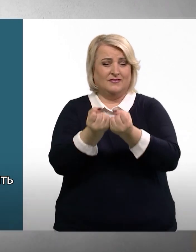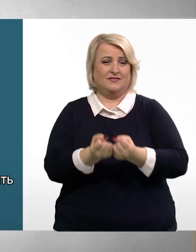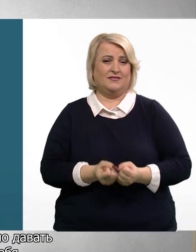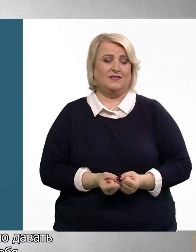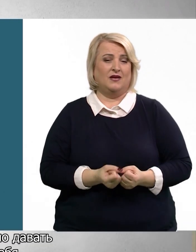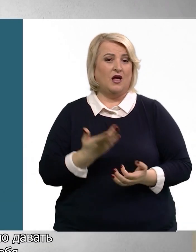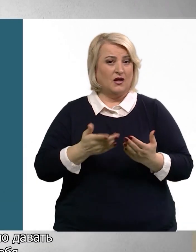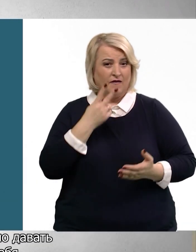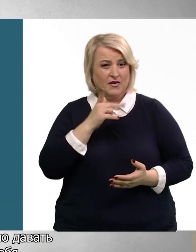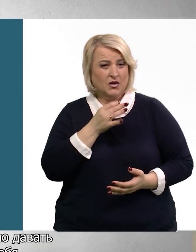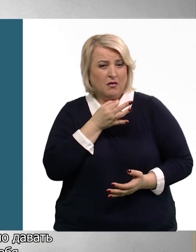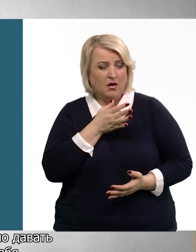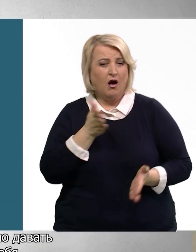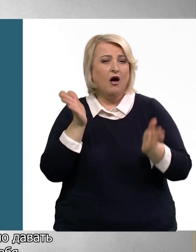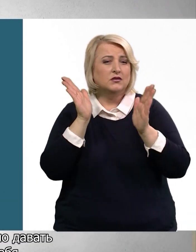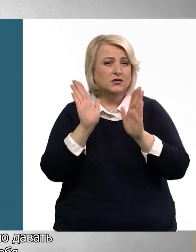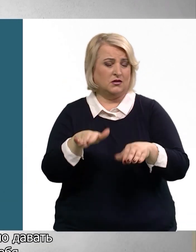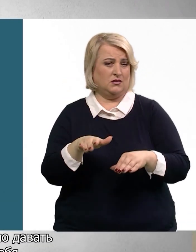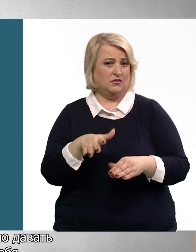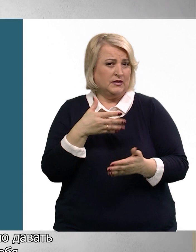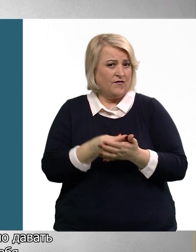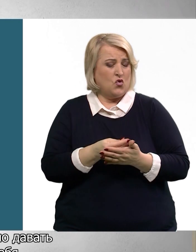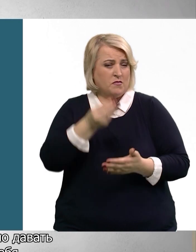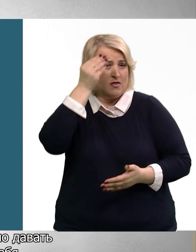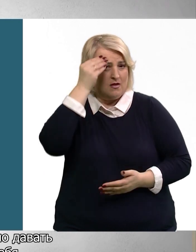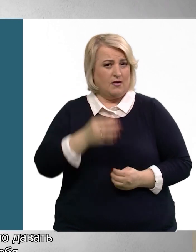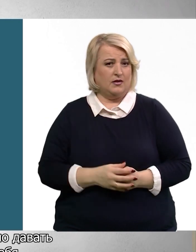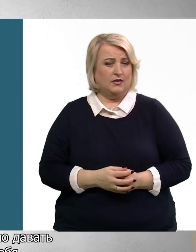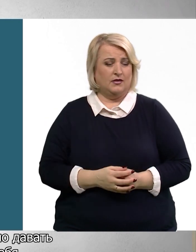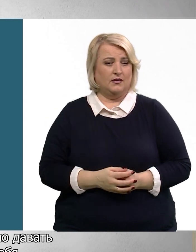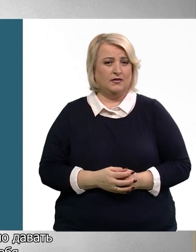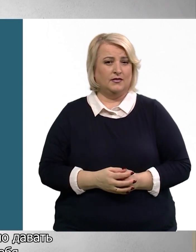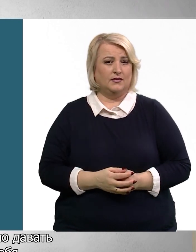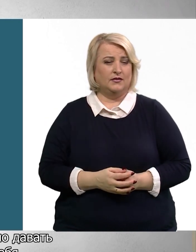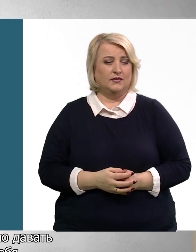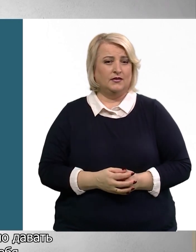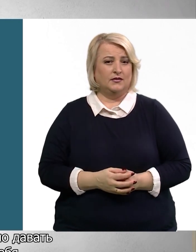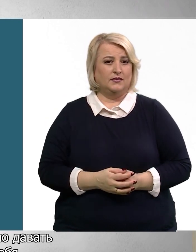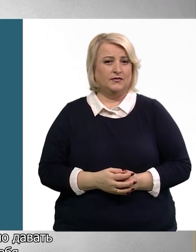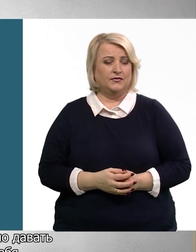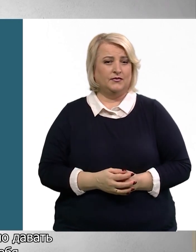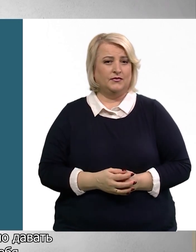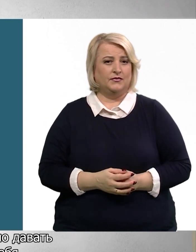dacă vedem că le place ceva, îi lăsăm să-și exprime ceea ce le place și